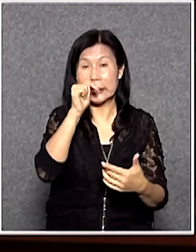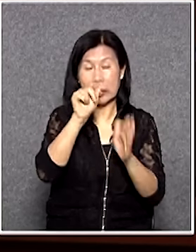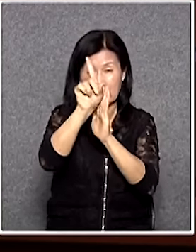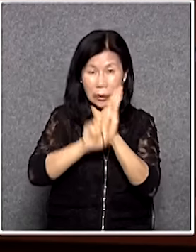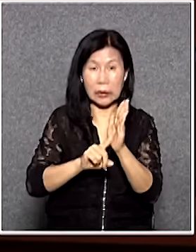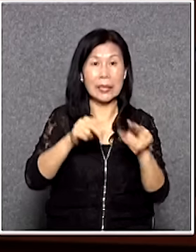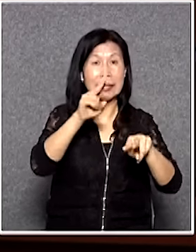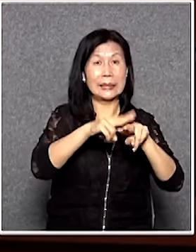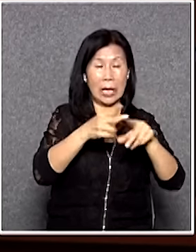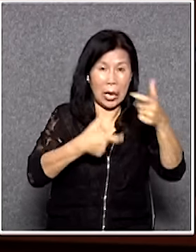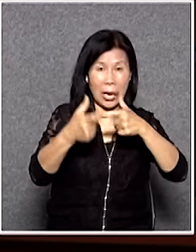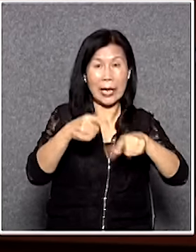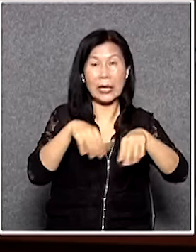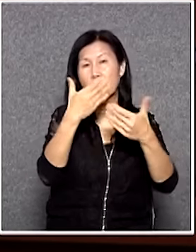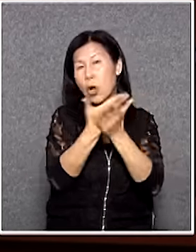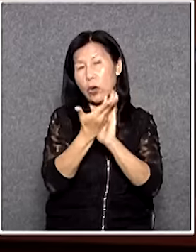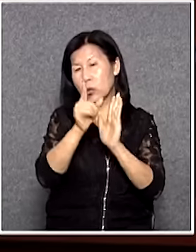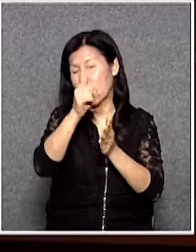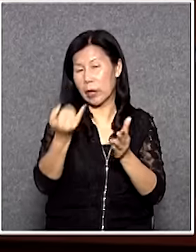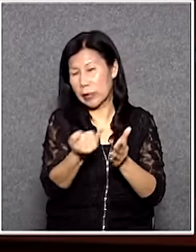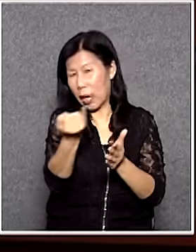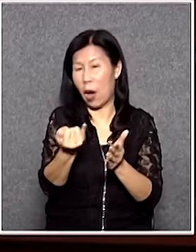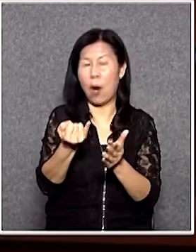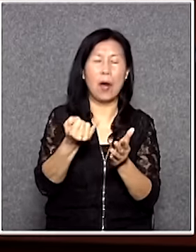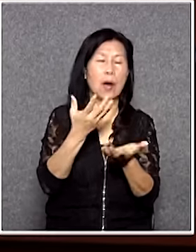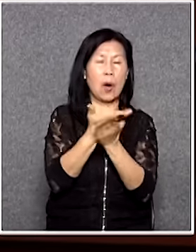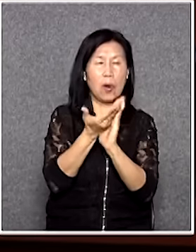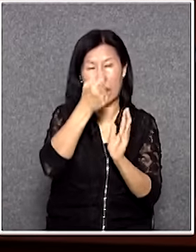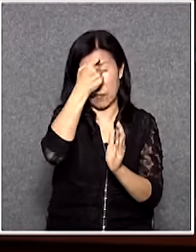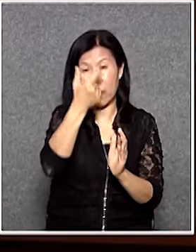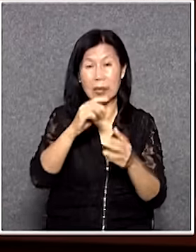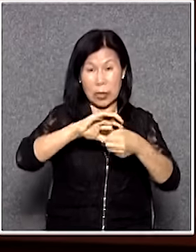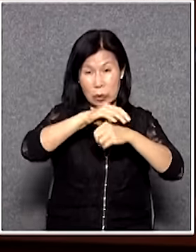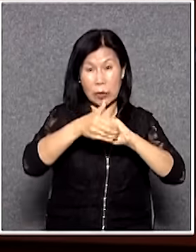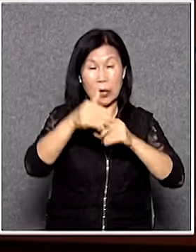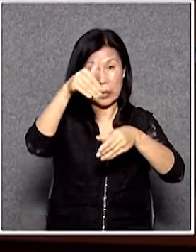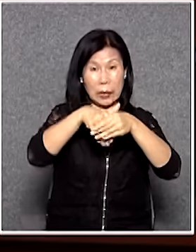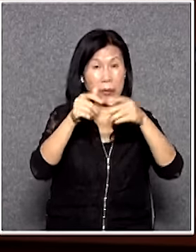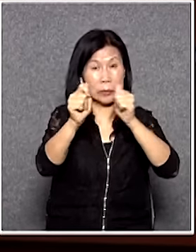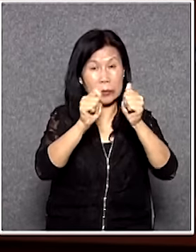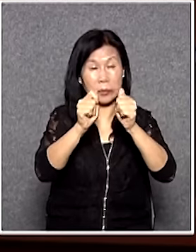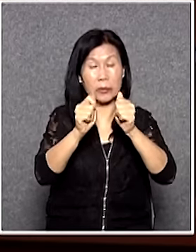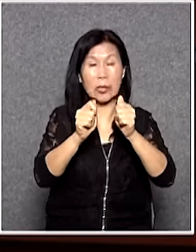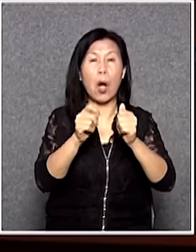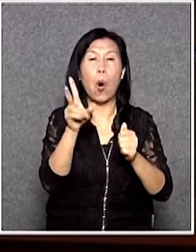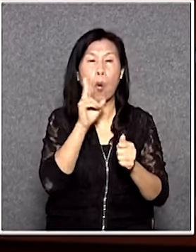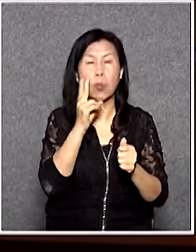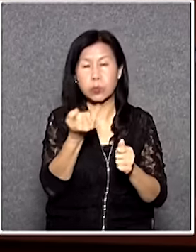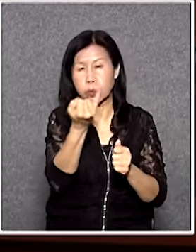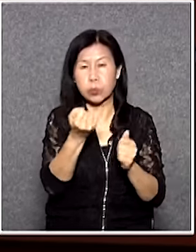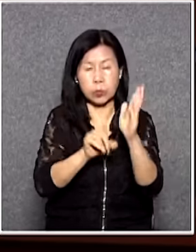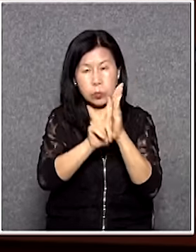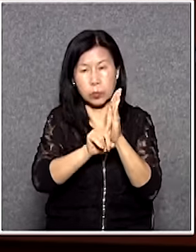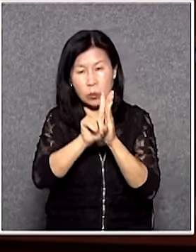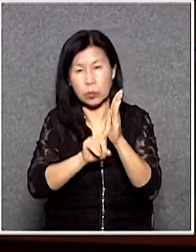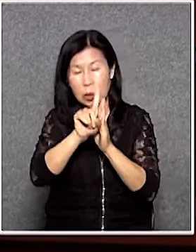国的经济硬着陆等等的这些困扰，令到那个全球股市呢即出现即很